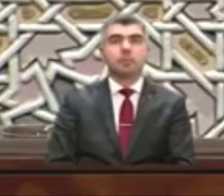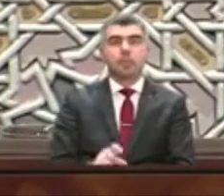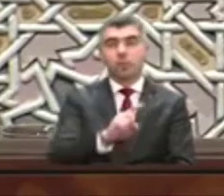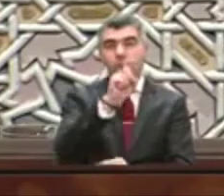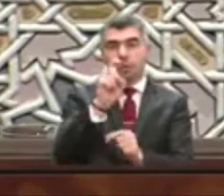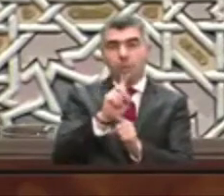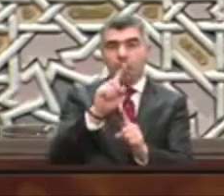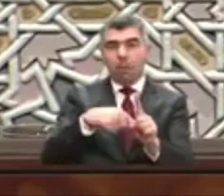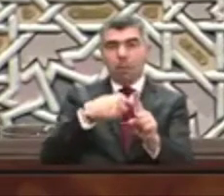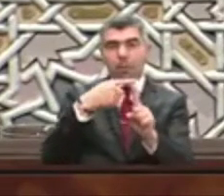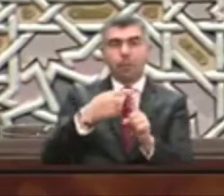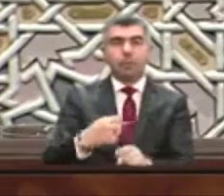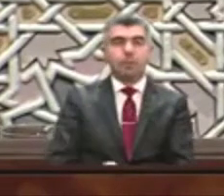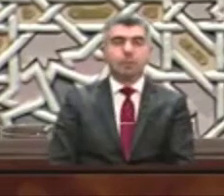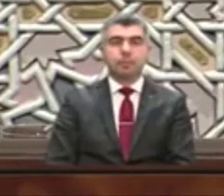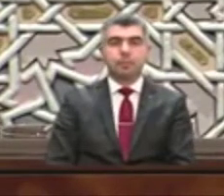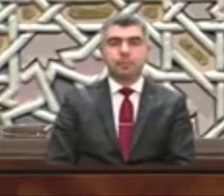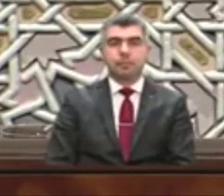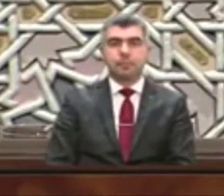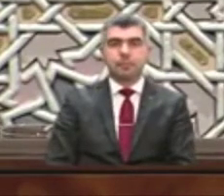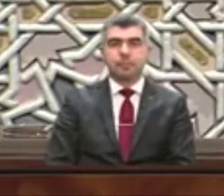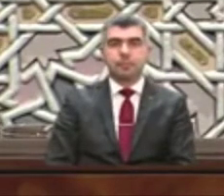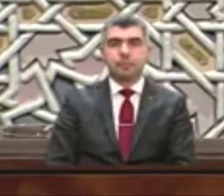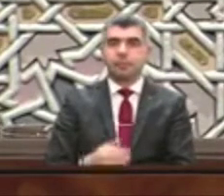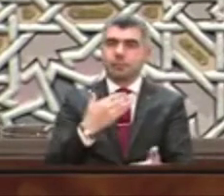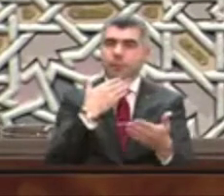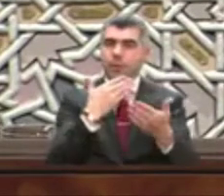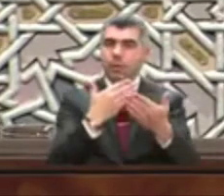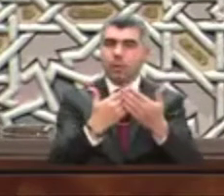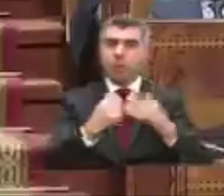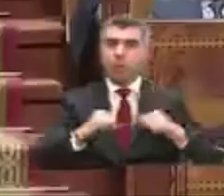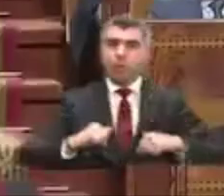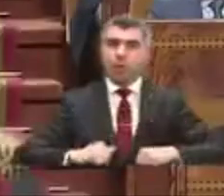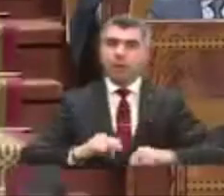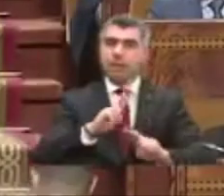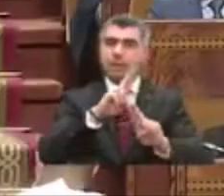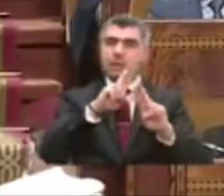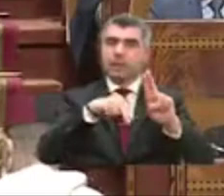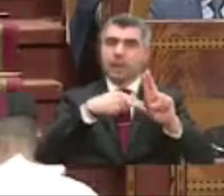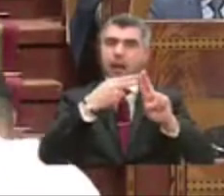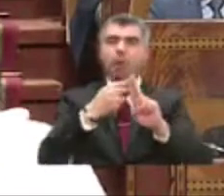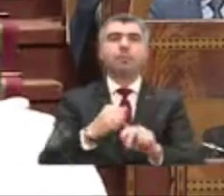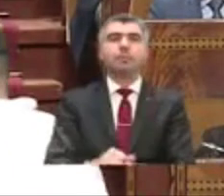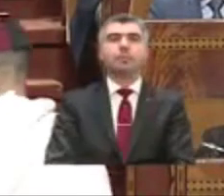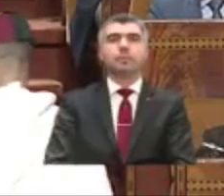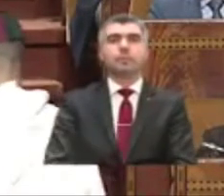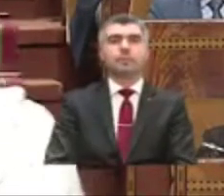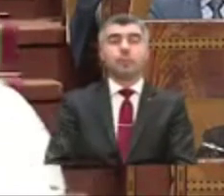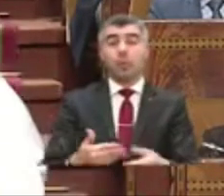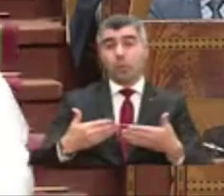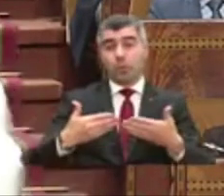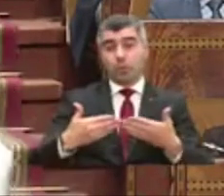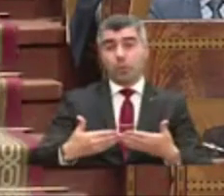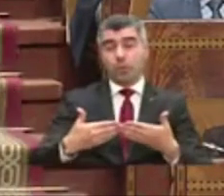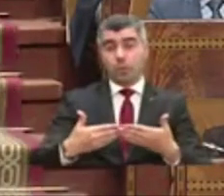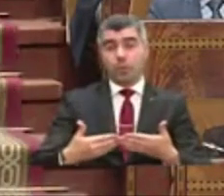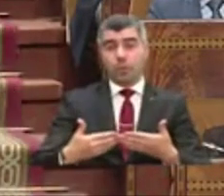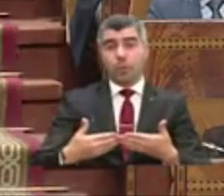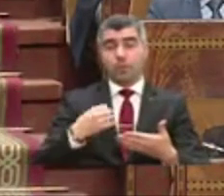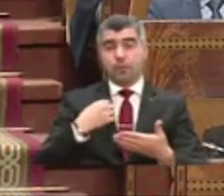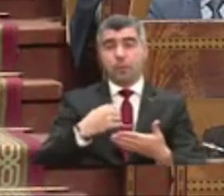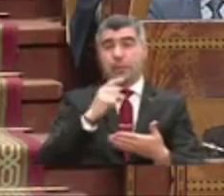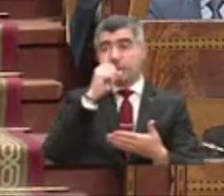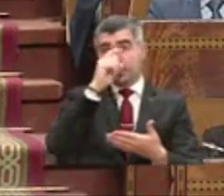السيده النائبه. شكرا السيد الوزير على جوابكم القيم. نحن اليوم امام معادله جد